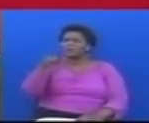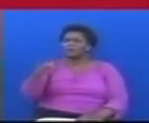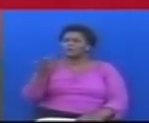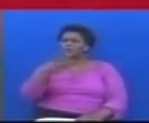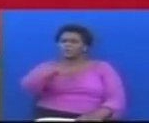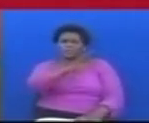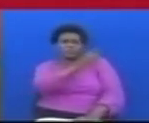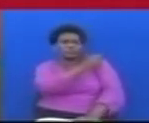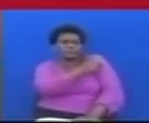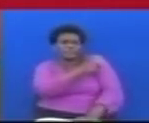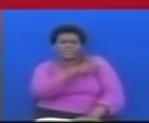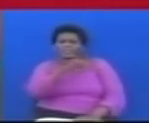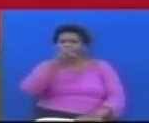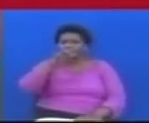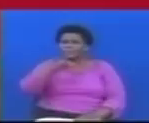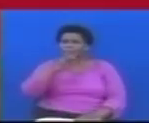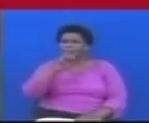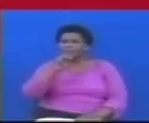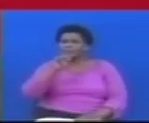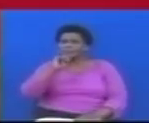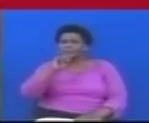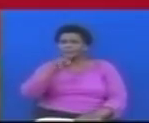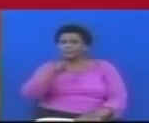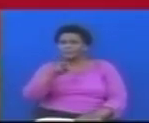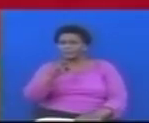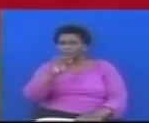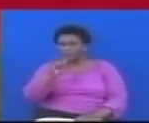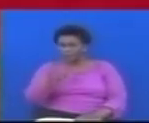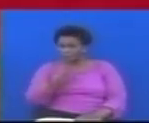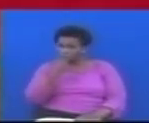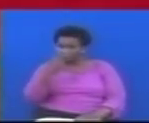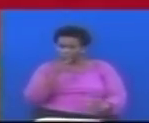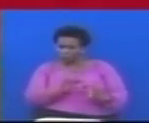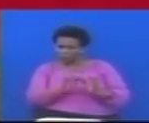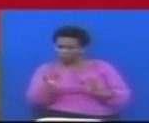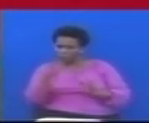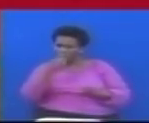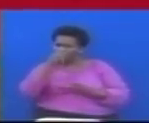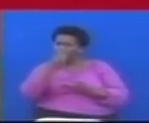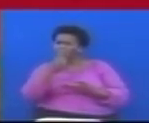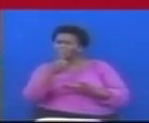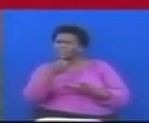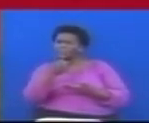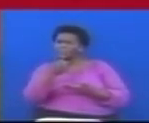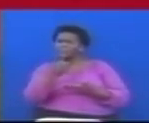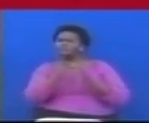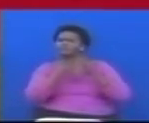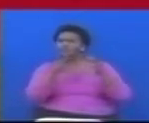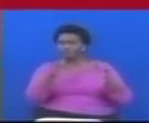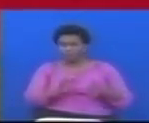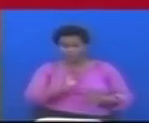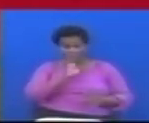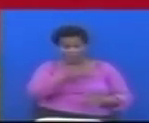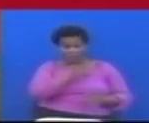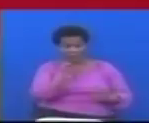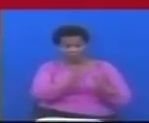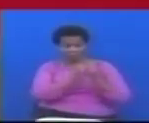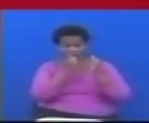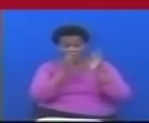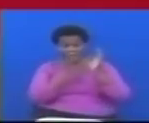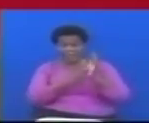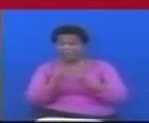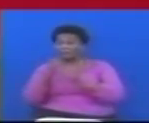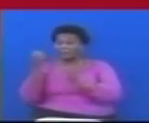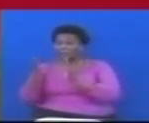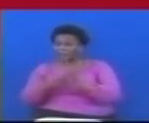kwa umuhimu huo ndio maana tumetenga fedha nyingi Mheshimiwa Naibu Spika. Katika mwaka 2018-19 kama nilivyojibu, tulitenga